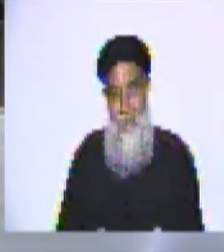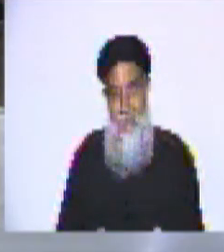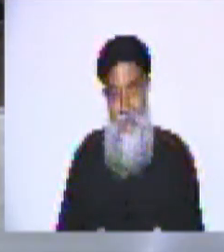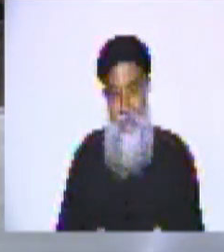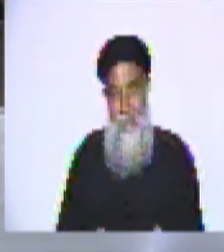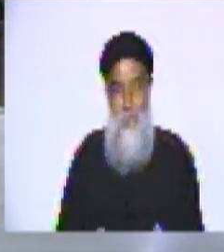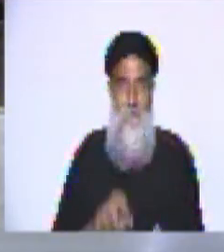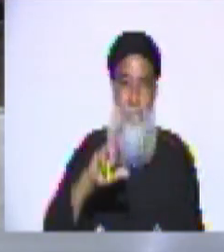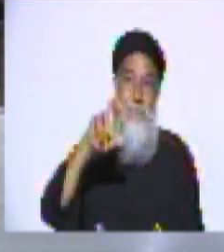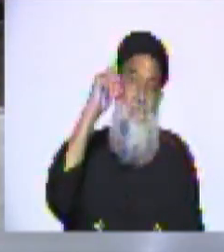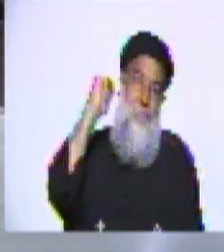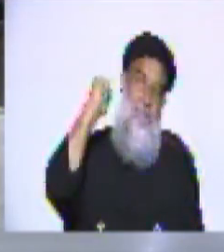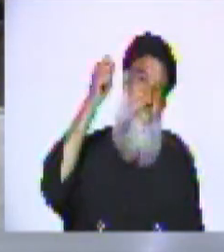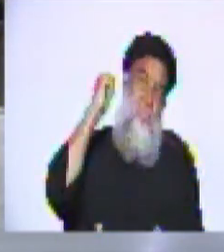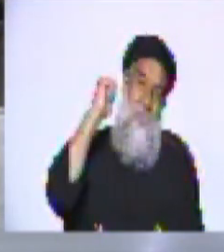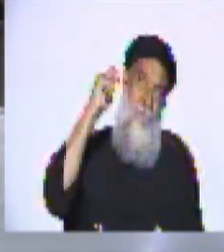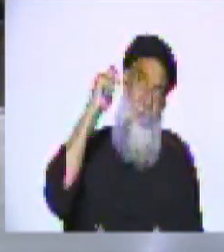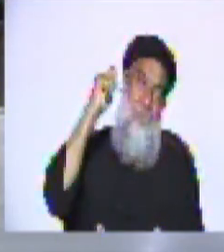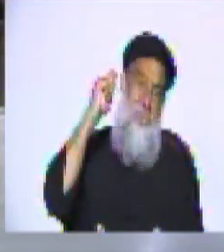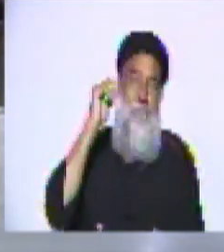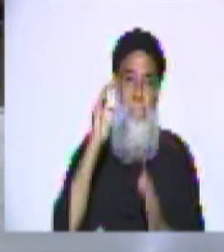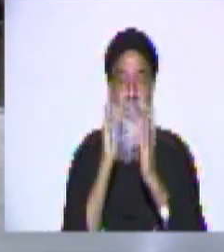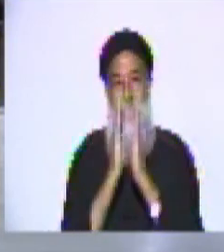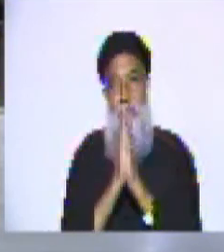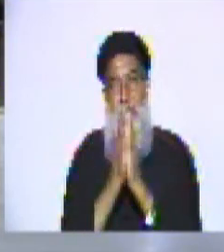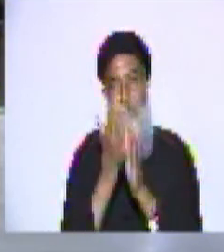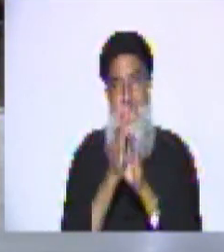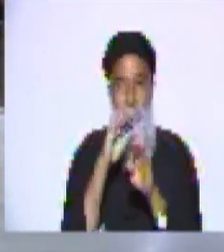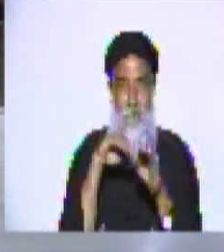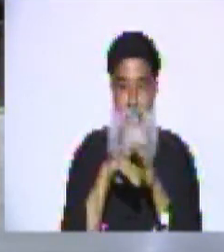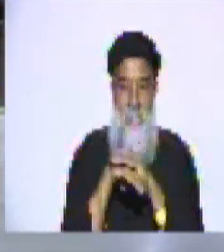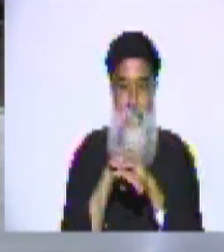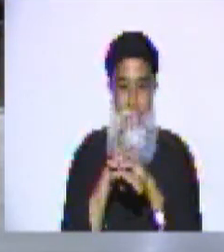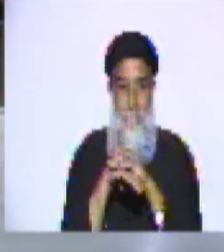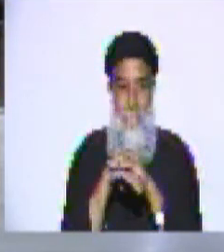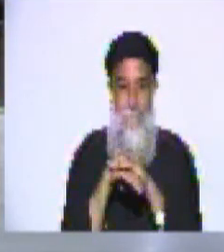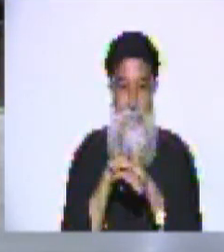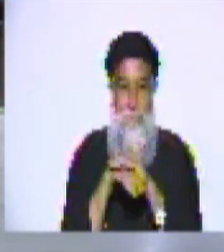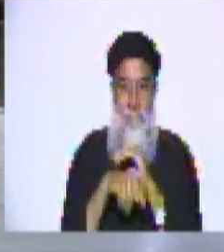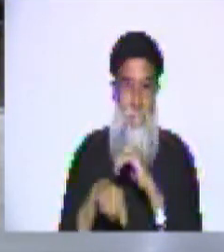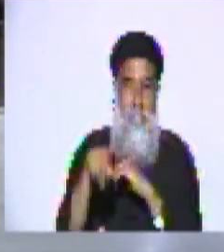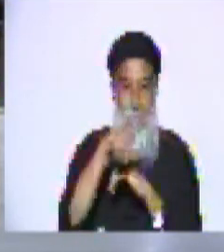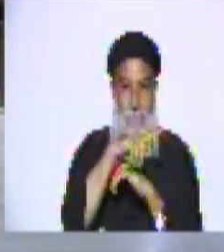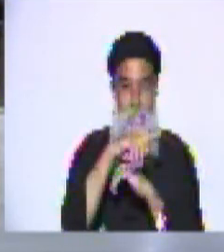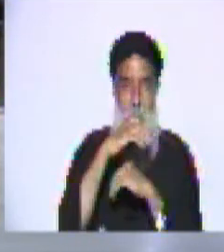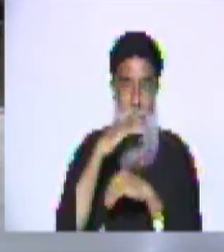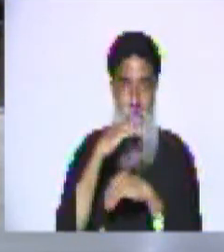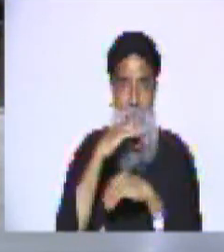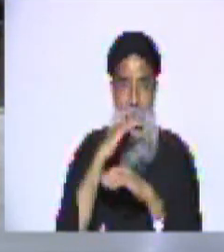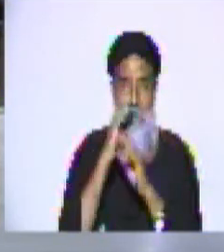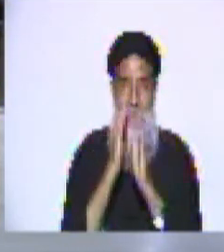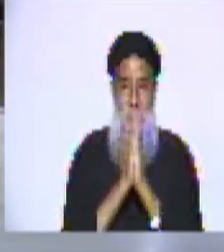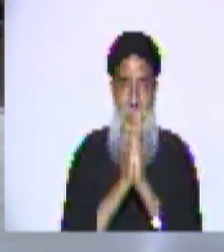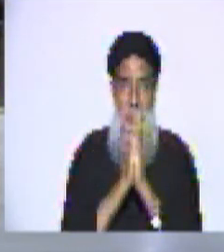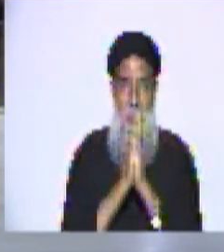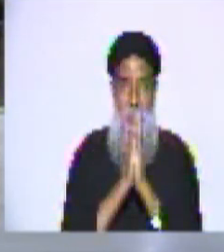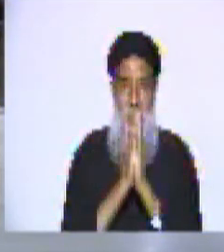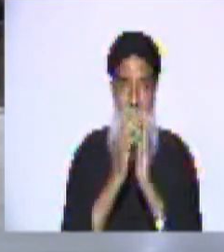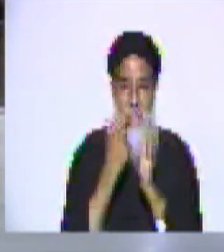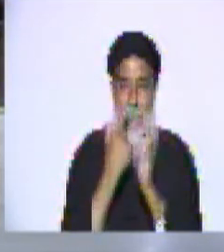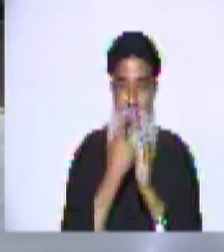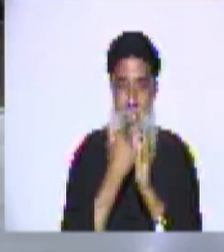حد الشاعنين صلاة الجناز قالوا إن هي تصلى بالطقس السنوي. ومن